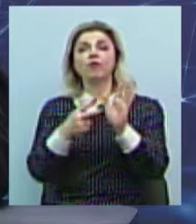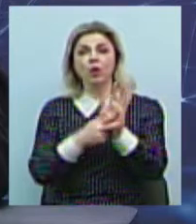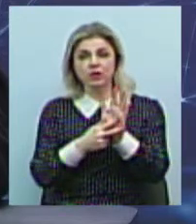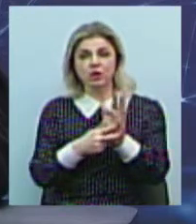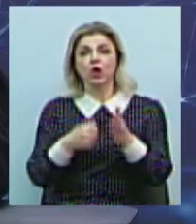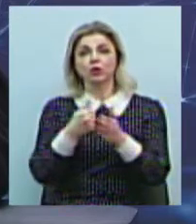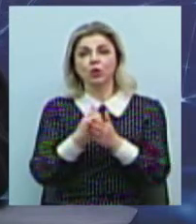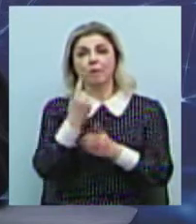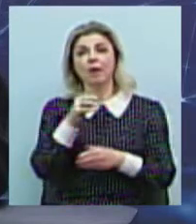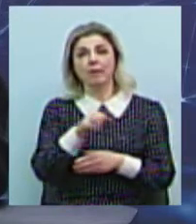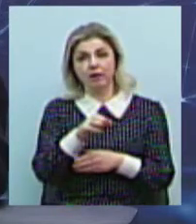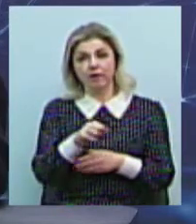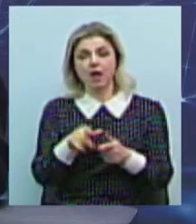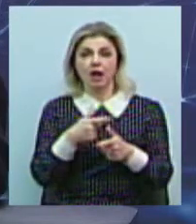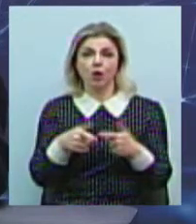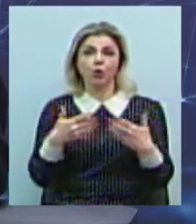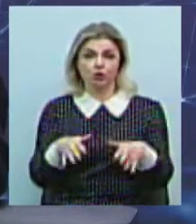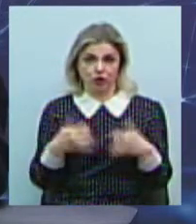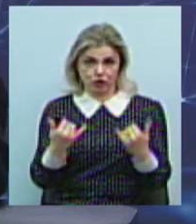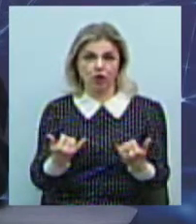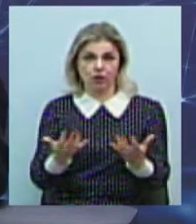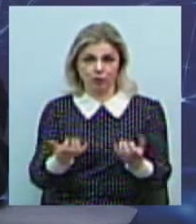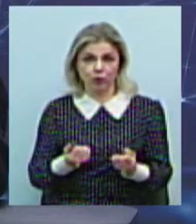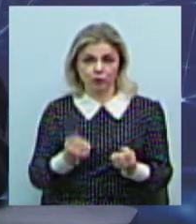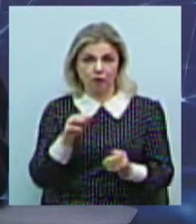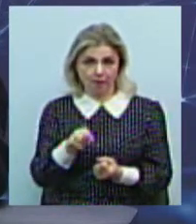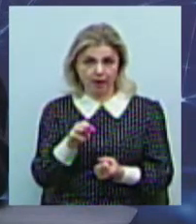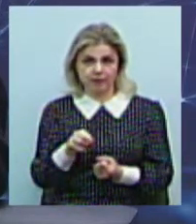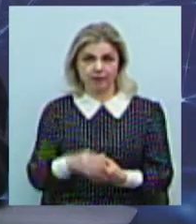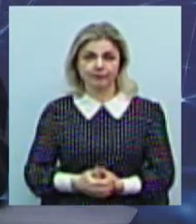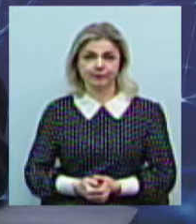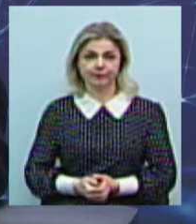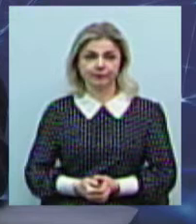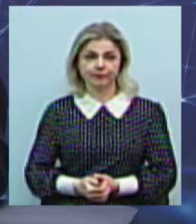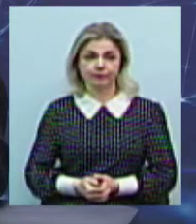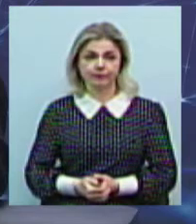до 1 березня чи вже отримали в березні?